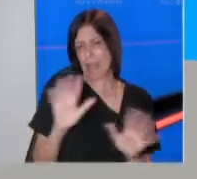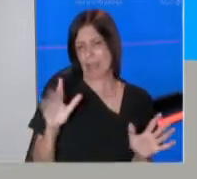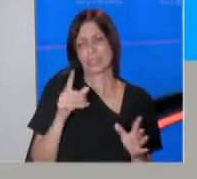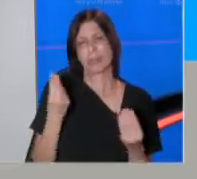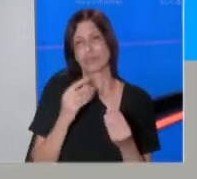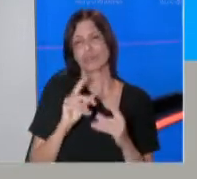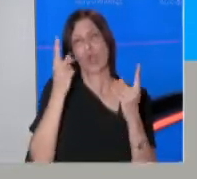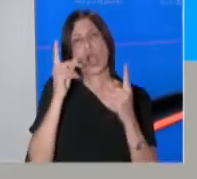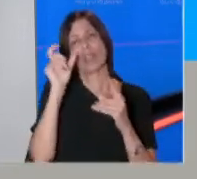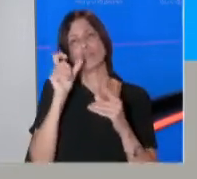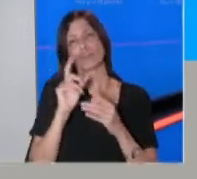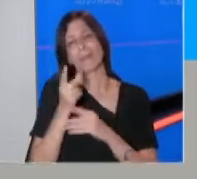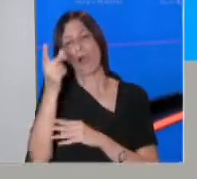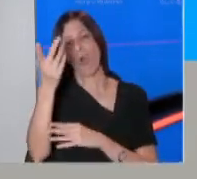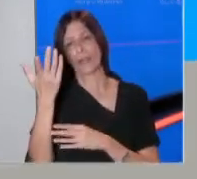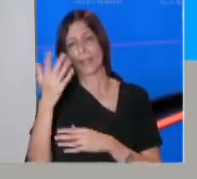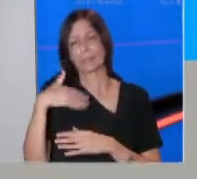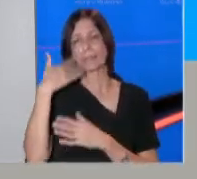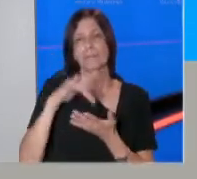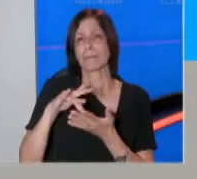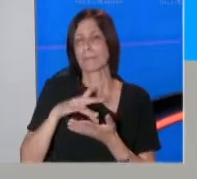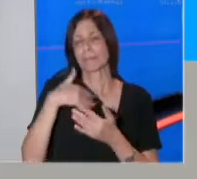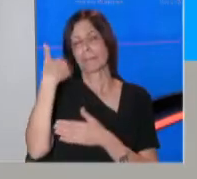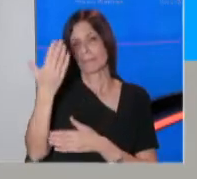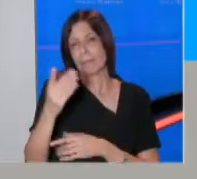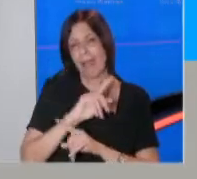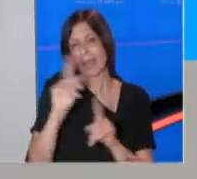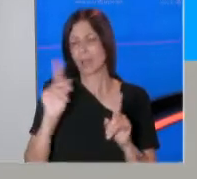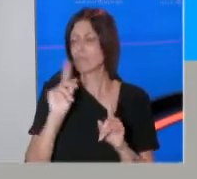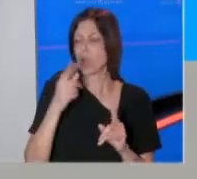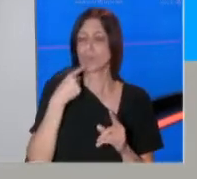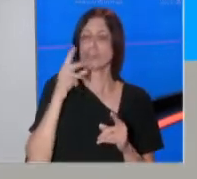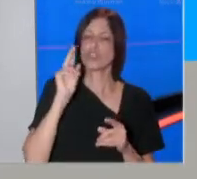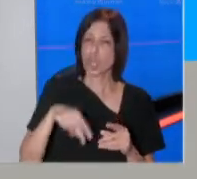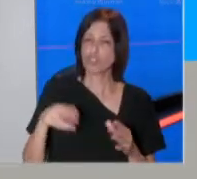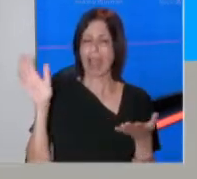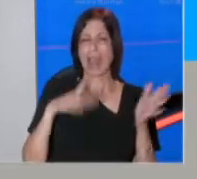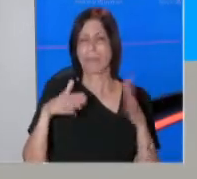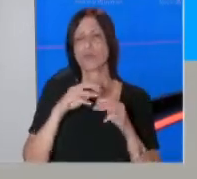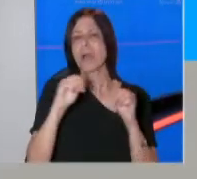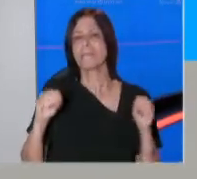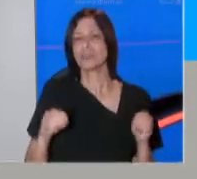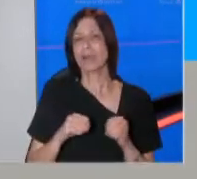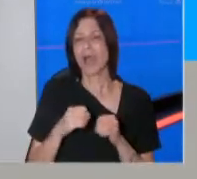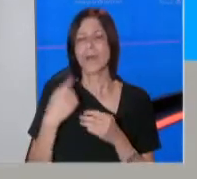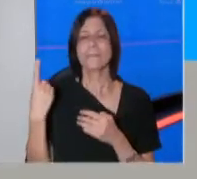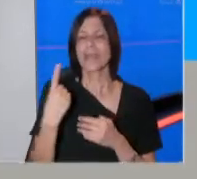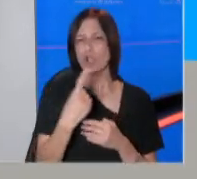שקורה אצל אנשים רחוקים במרחבים אחרים, ומה שאני רוצה להגיד זה שיש אלימות במשפחה בכל